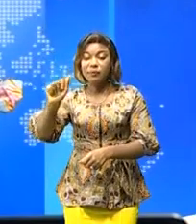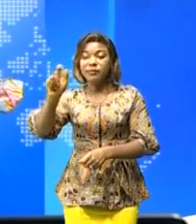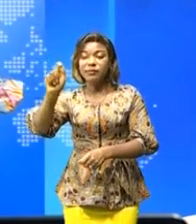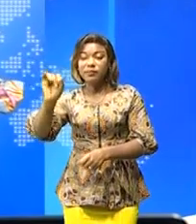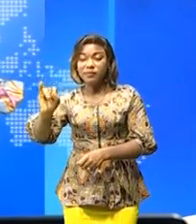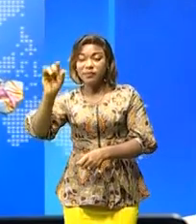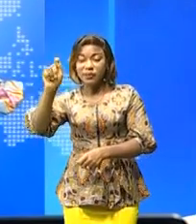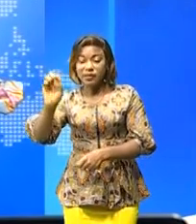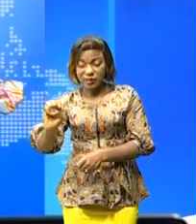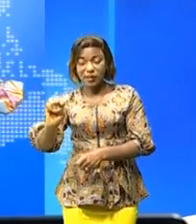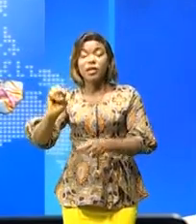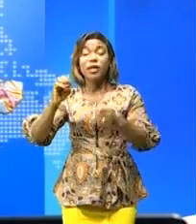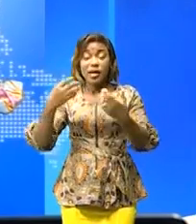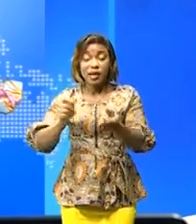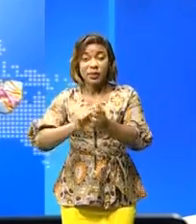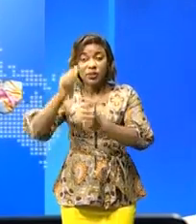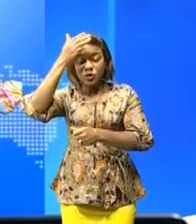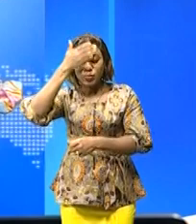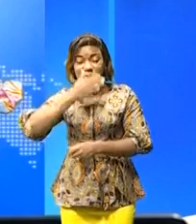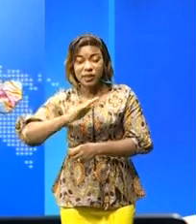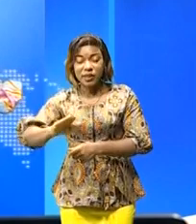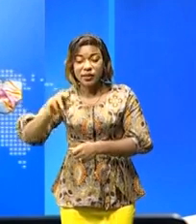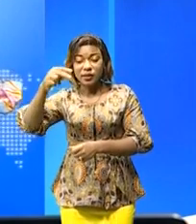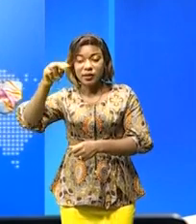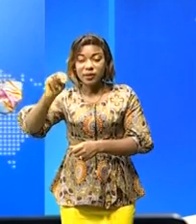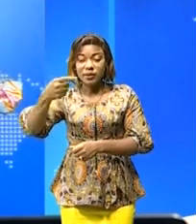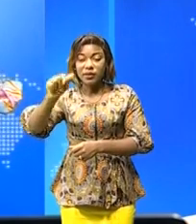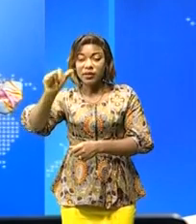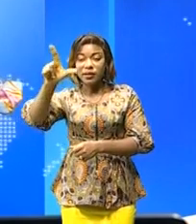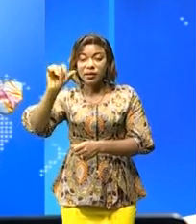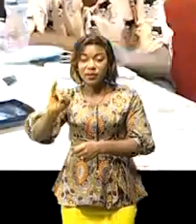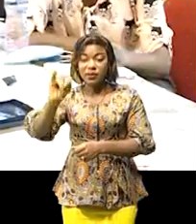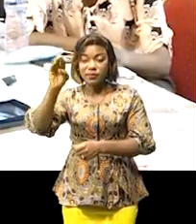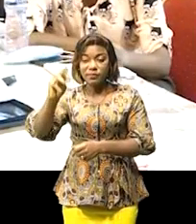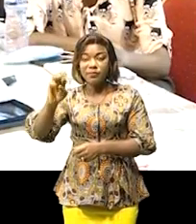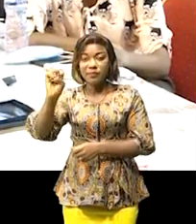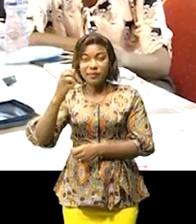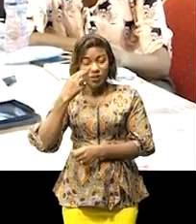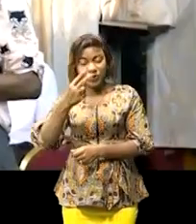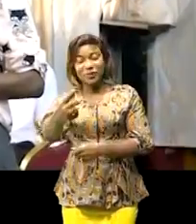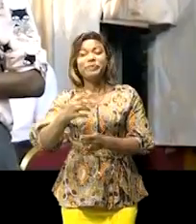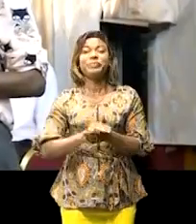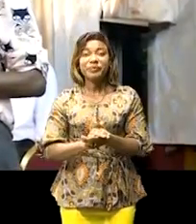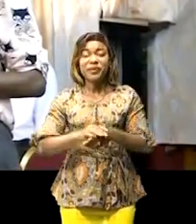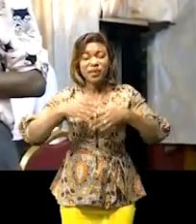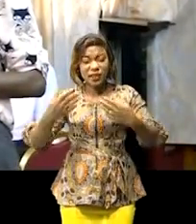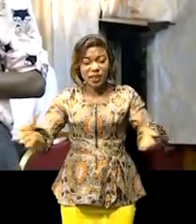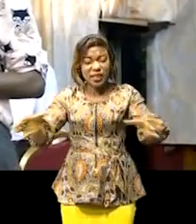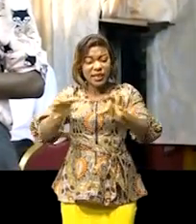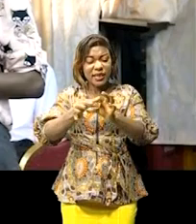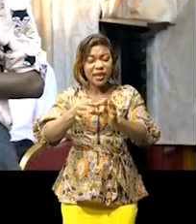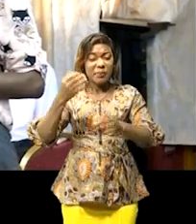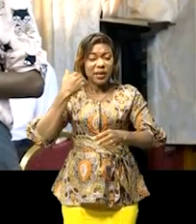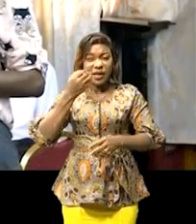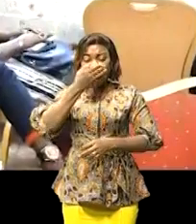C'était à la clinique Ngaliema de Kinshasa. Reportage Blondinois Vingana. Crise liée à la COVID-19, une personne